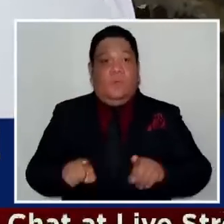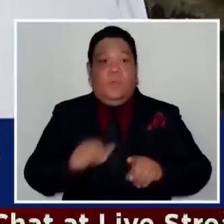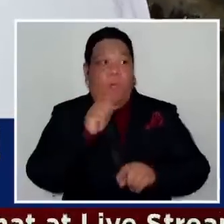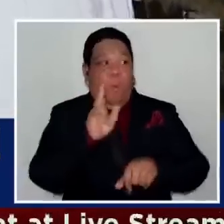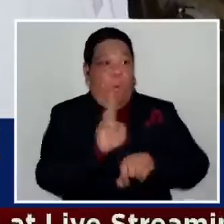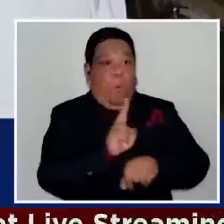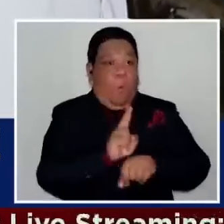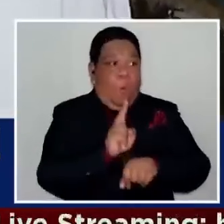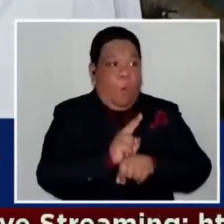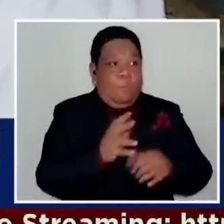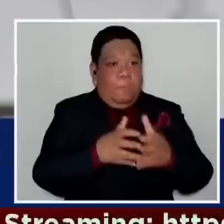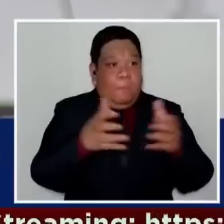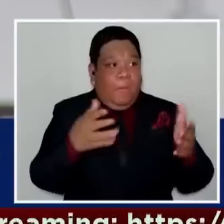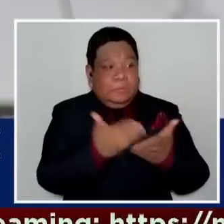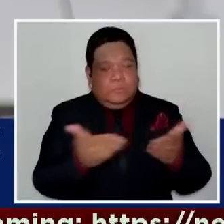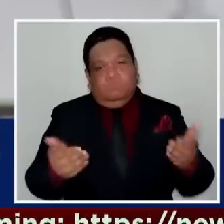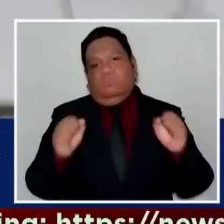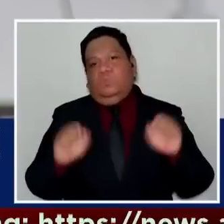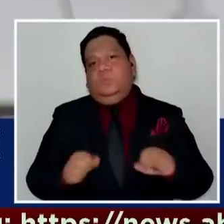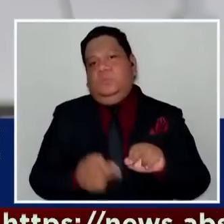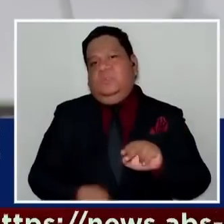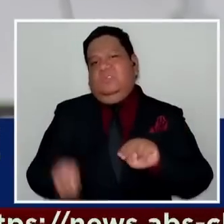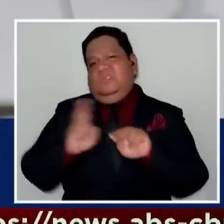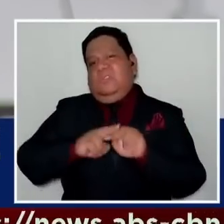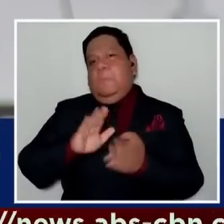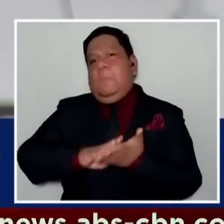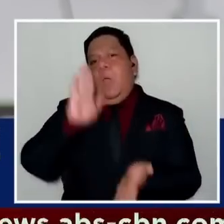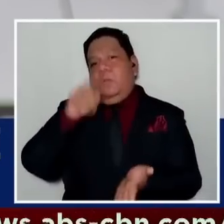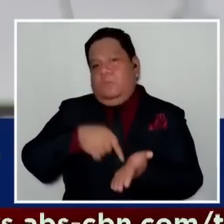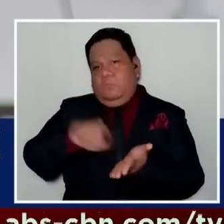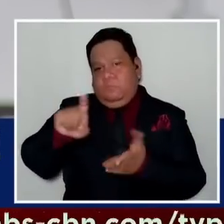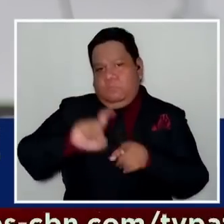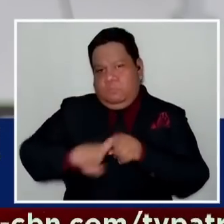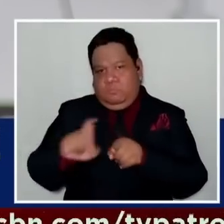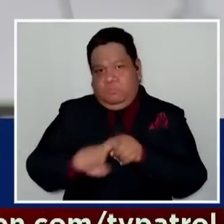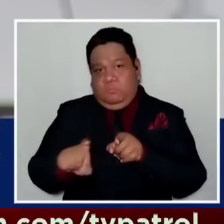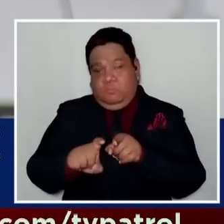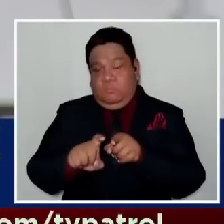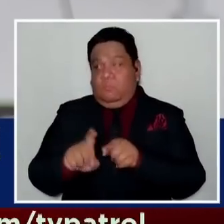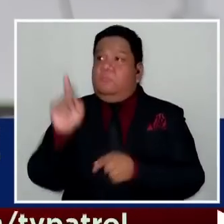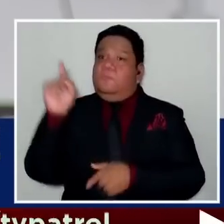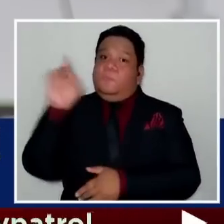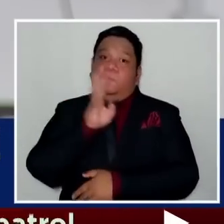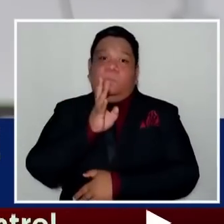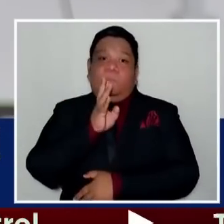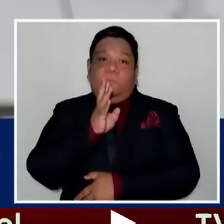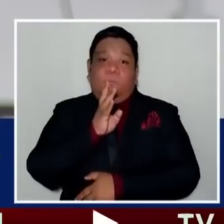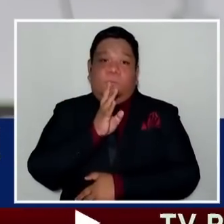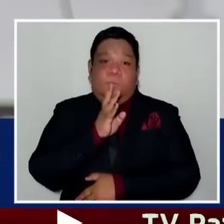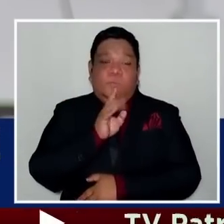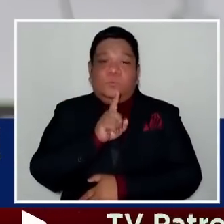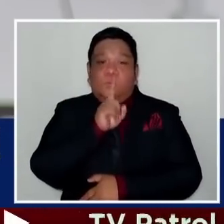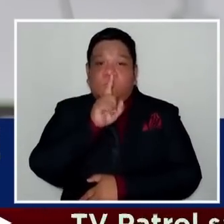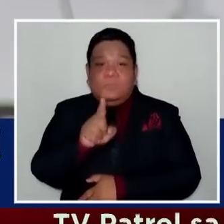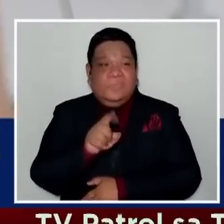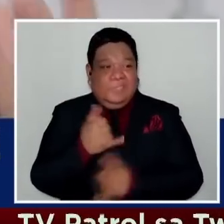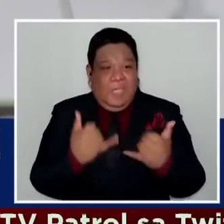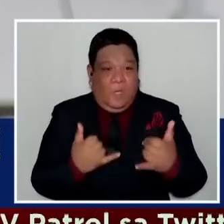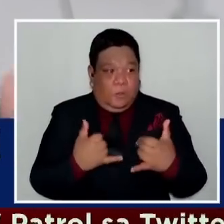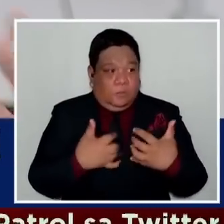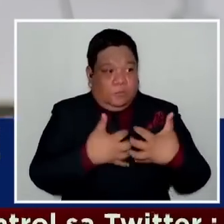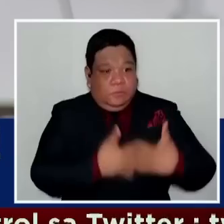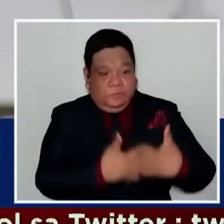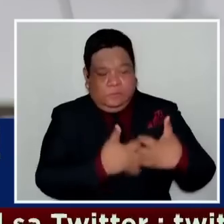ring tumaas ang bayarin. The tendency really is for the compressor to work double time At saka mas